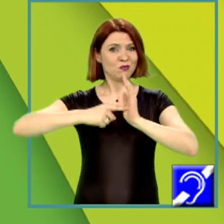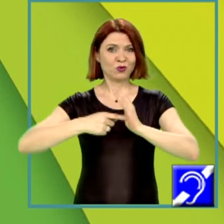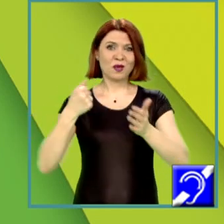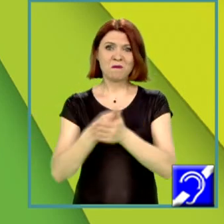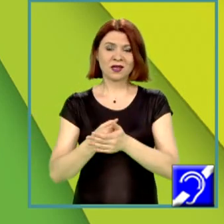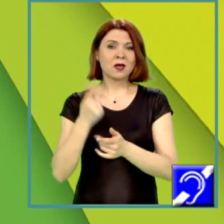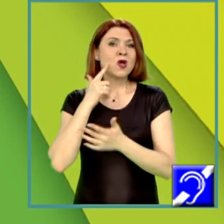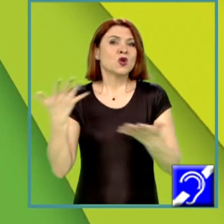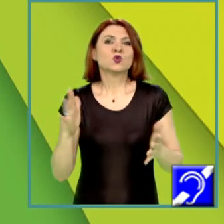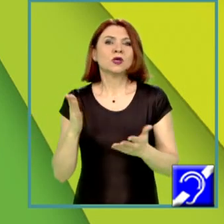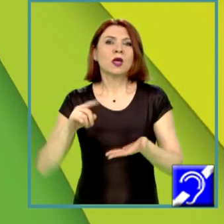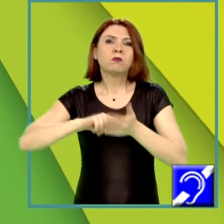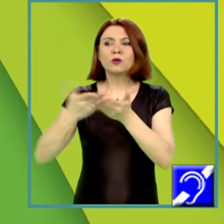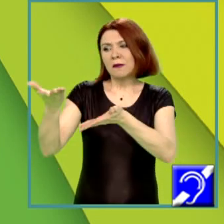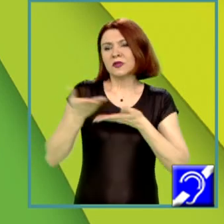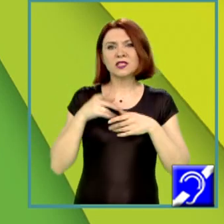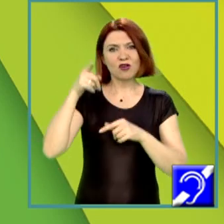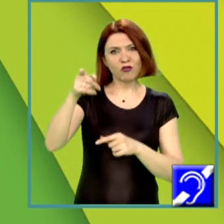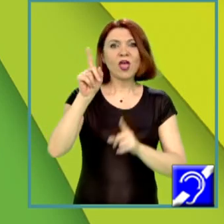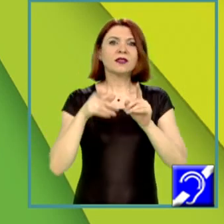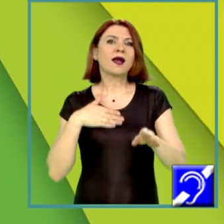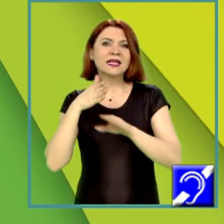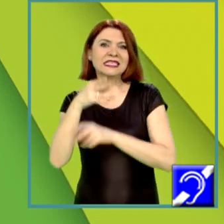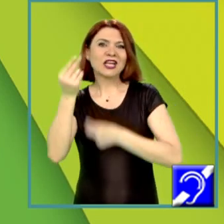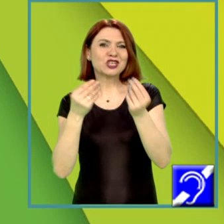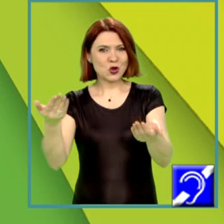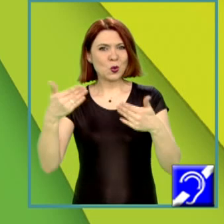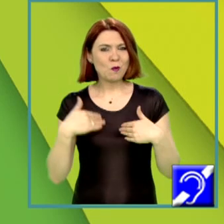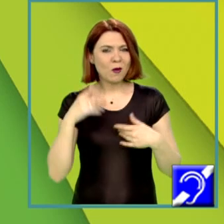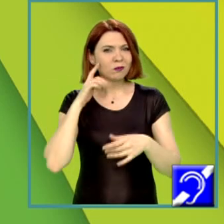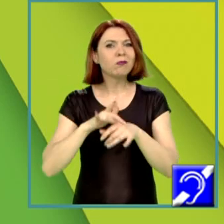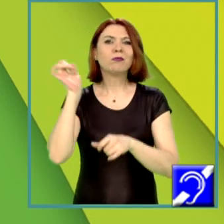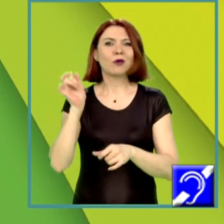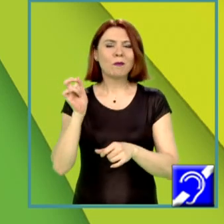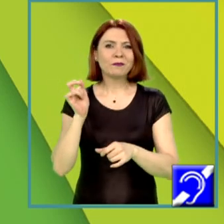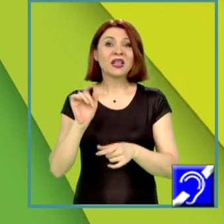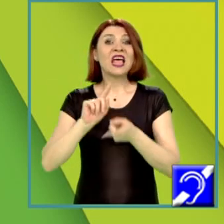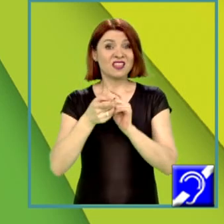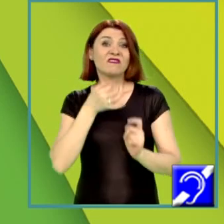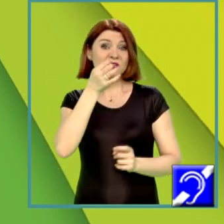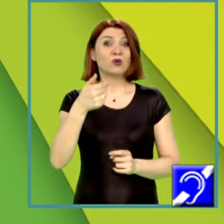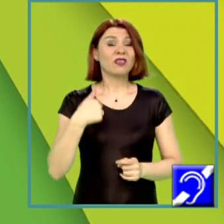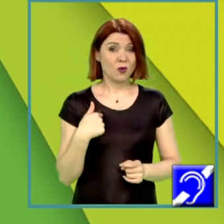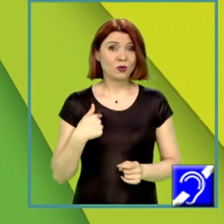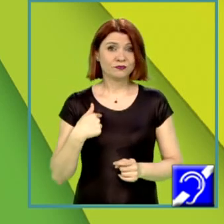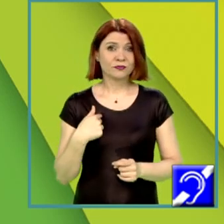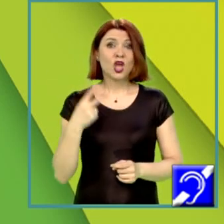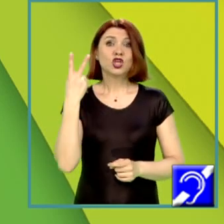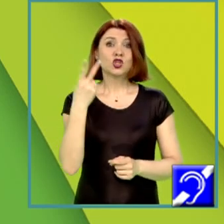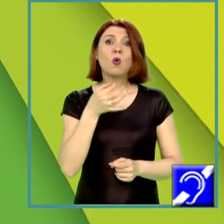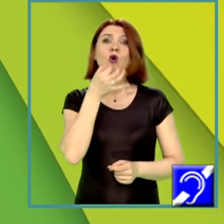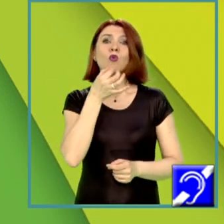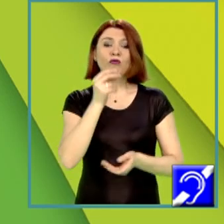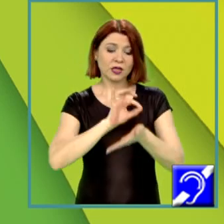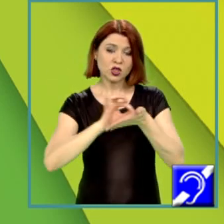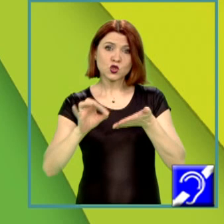nu știu câte puncte ar fi acordat voi dacă ați intrat în jocul meu de a mă corecta dar vă spun eu că cele două cuvinte